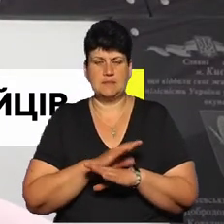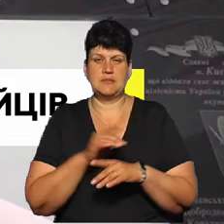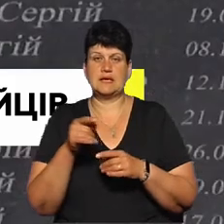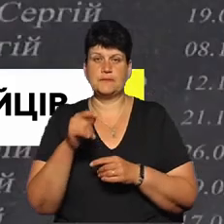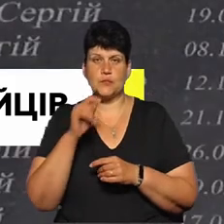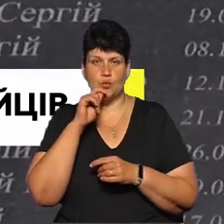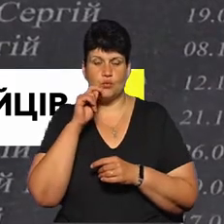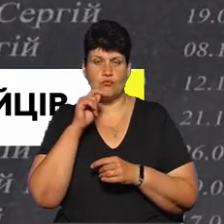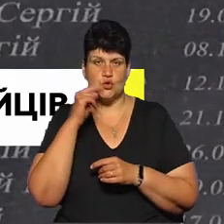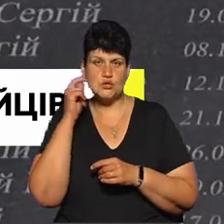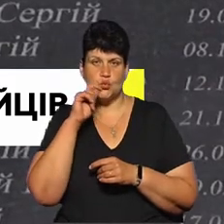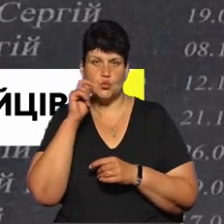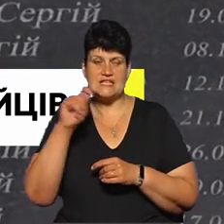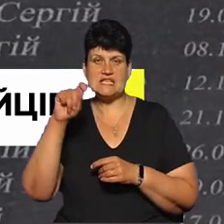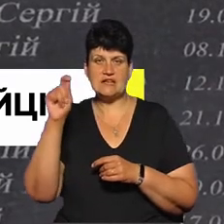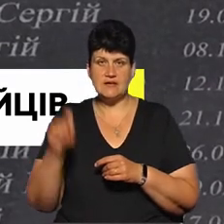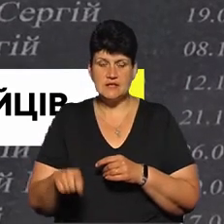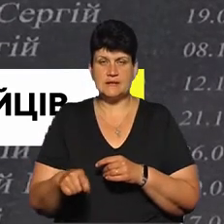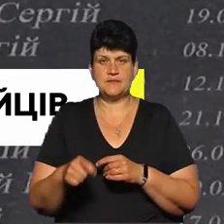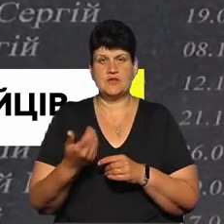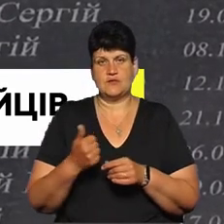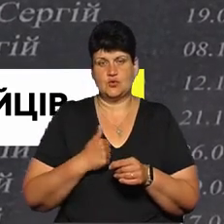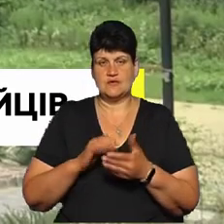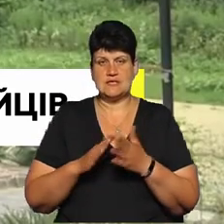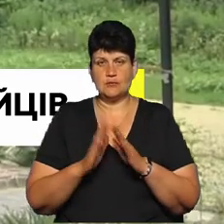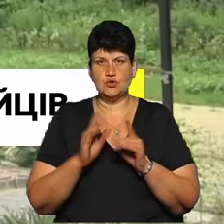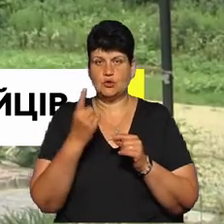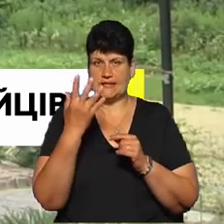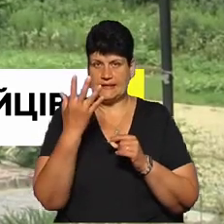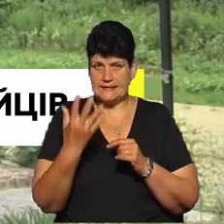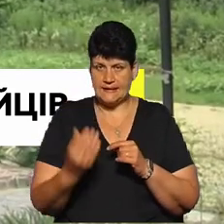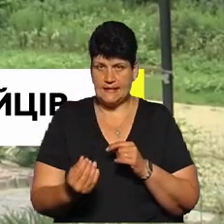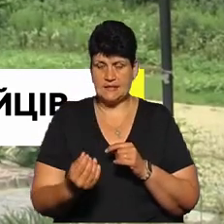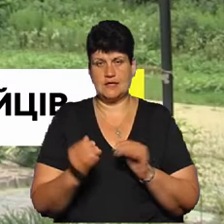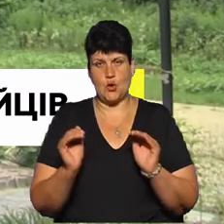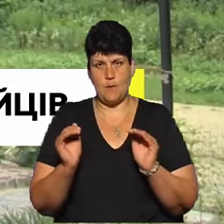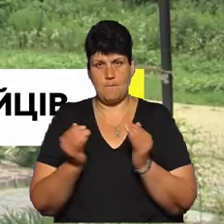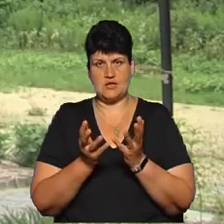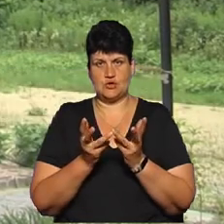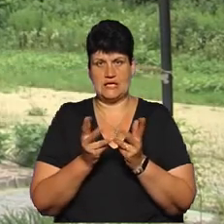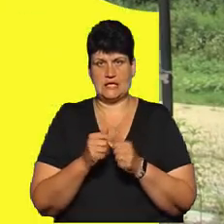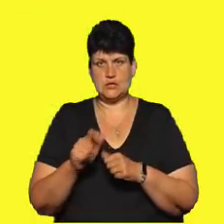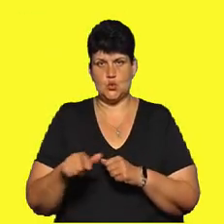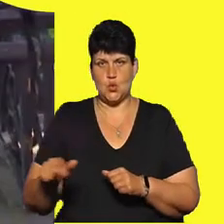5 серпня. Через воєнний стан вона триватиме тільки один день із обмеженою кількістю людей.